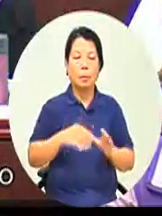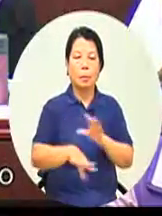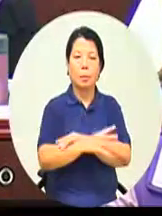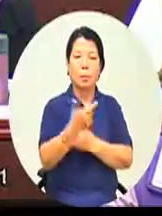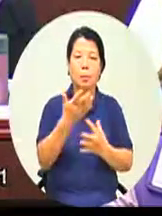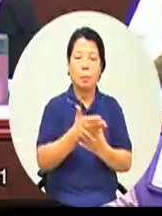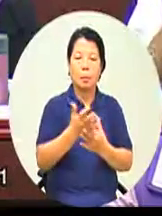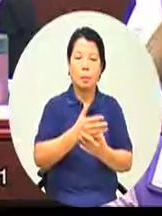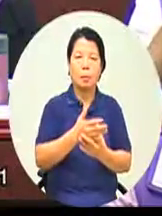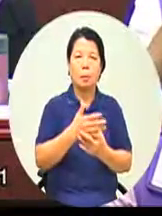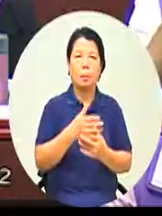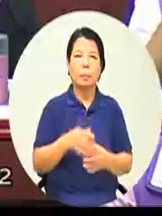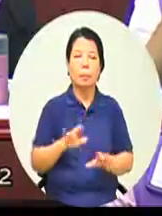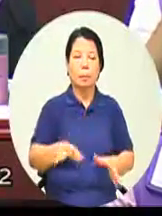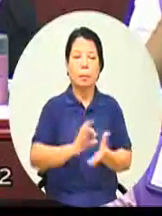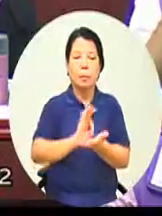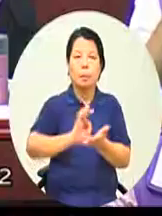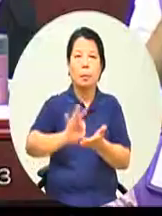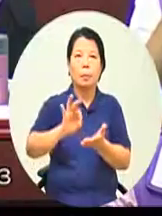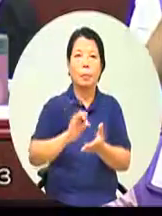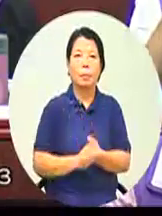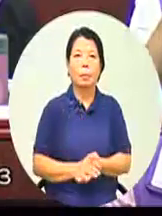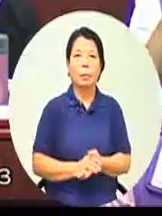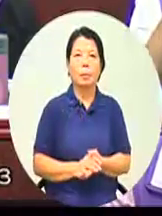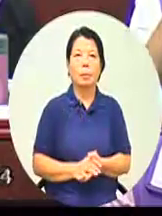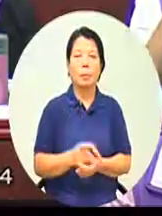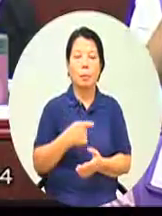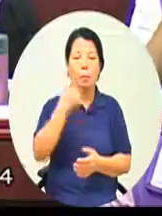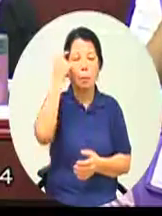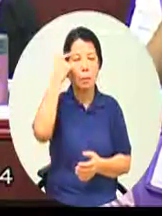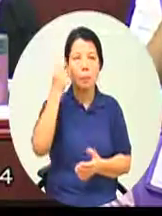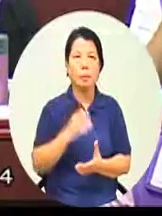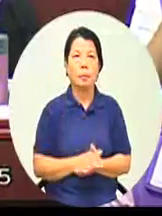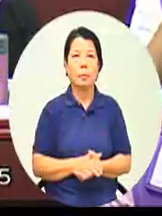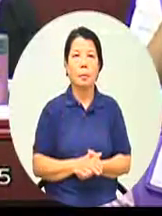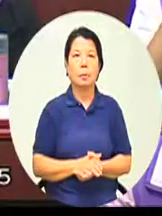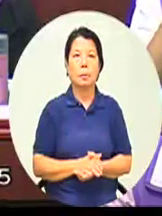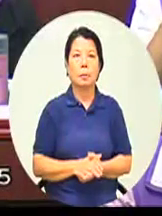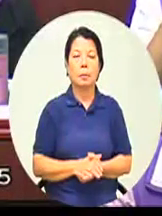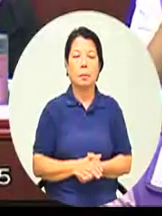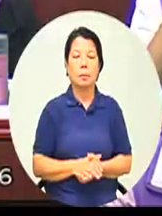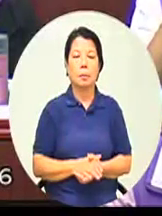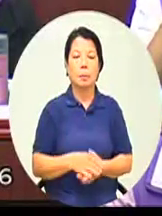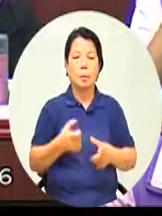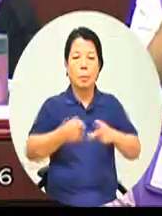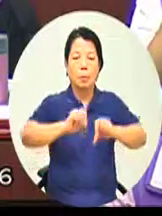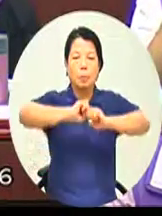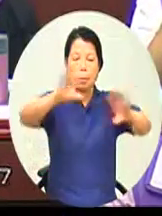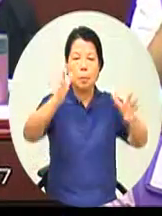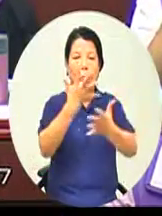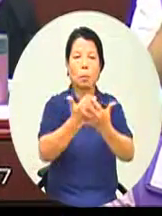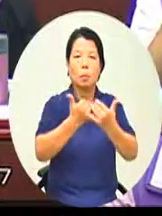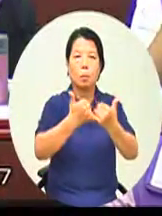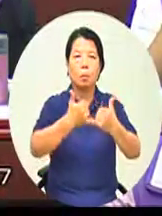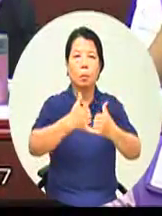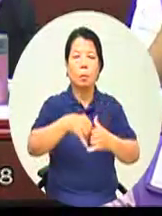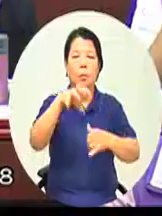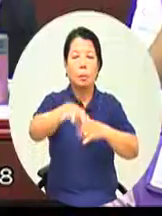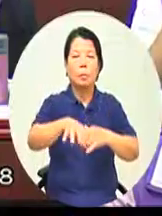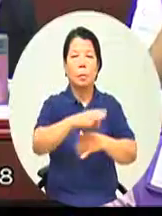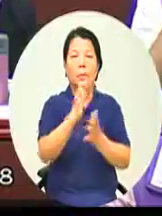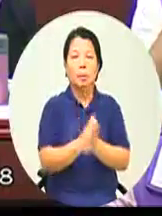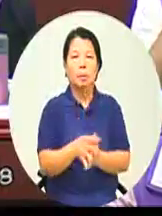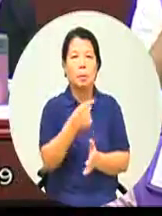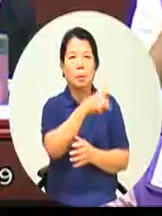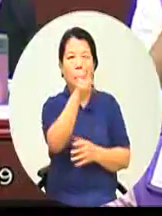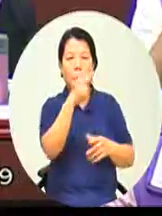间，所以的运用，因此啊，我想在我们公告的网站上，我们可以去做